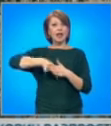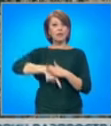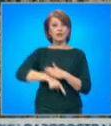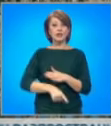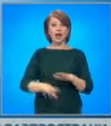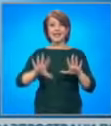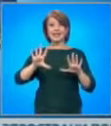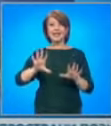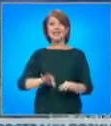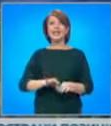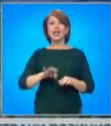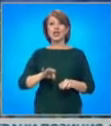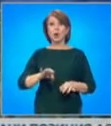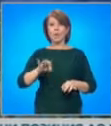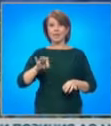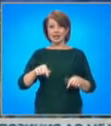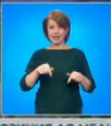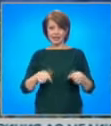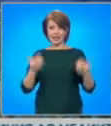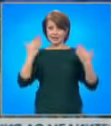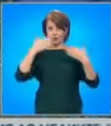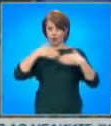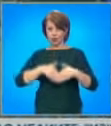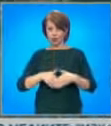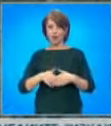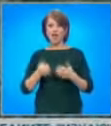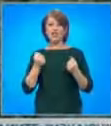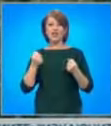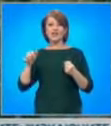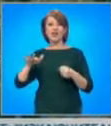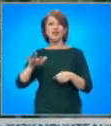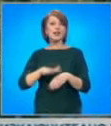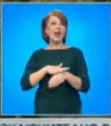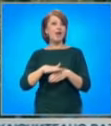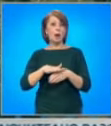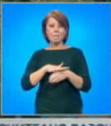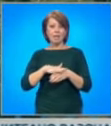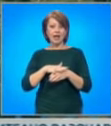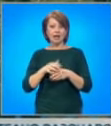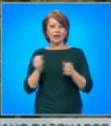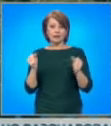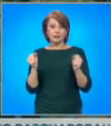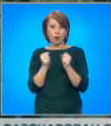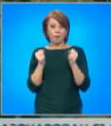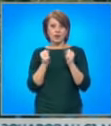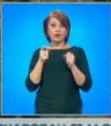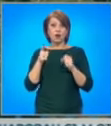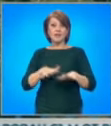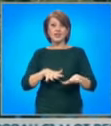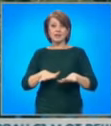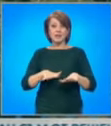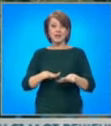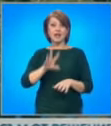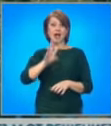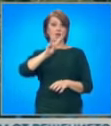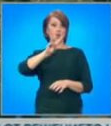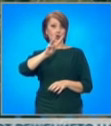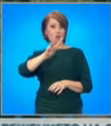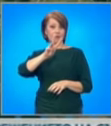близо 10 км. Тази нощ жителите на Перник и района бяха стреснати от земетресение със сила от 3 по